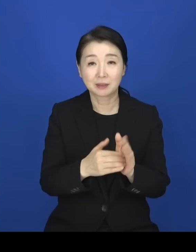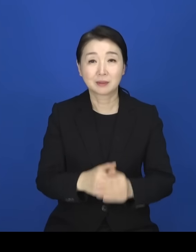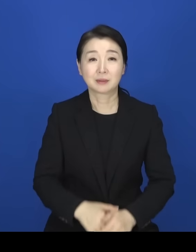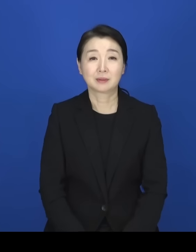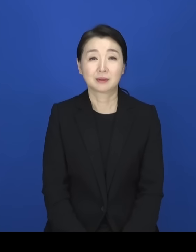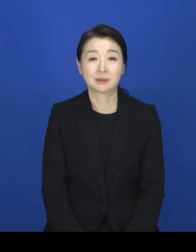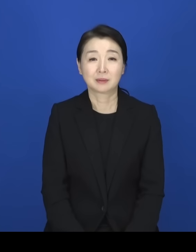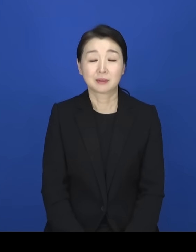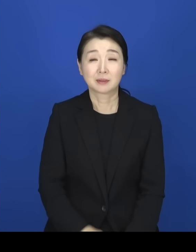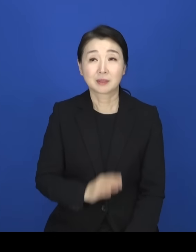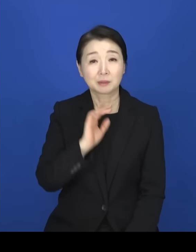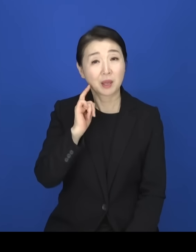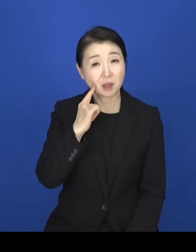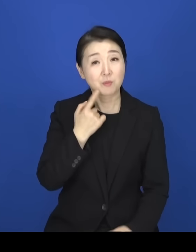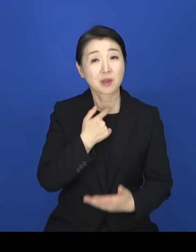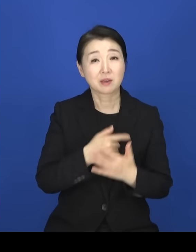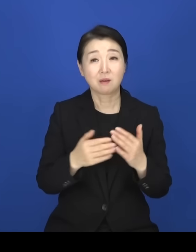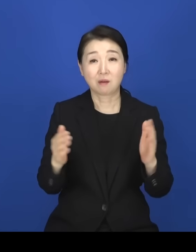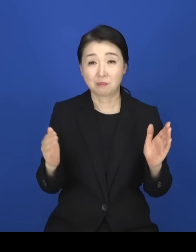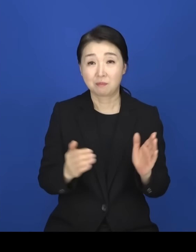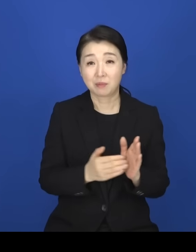예. 정말 예쁘게 보는 경험도 했고